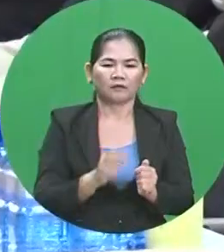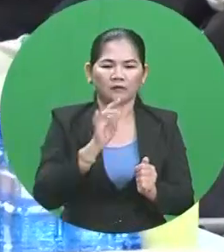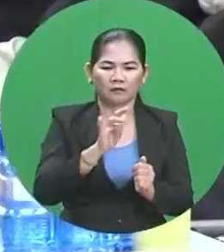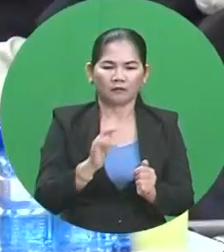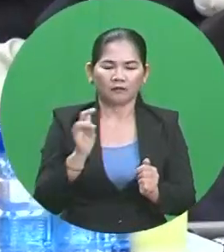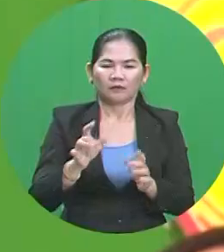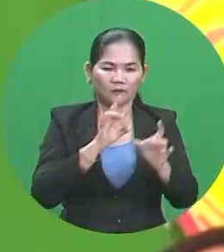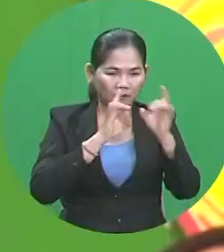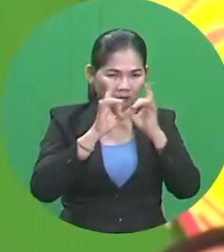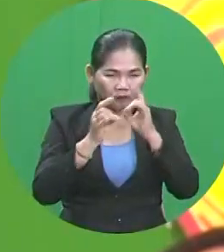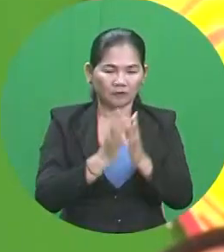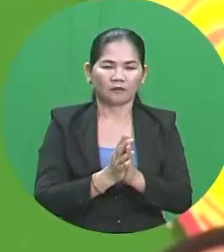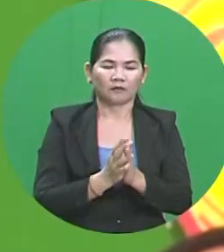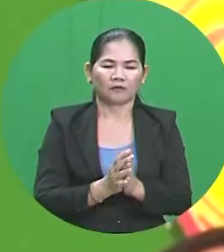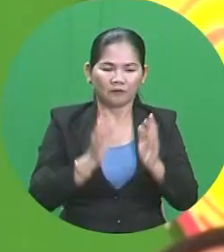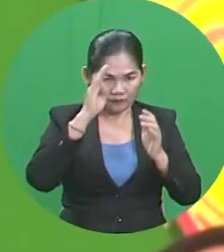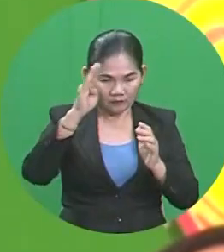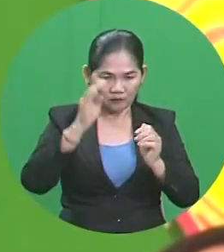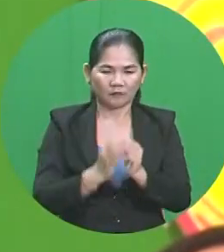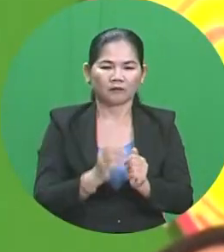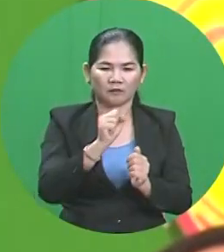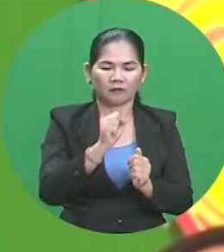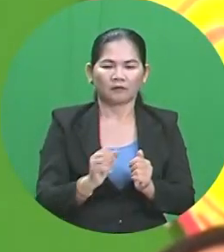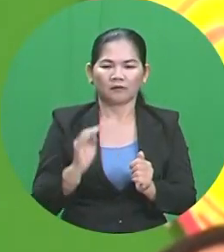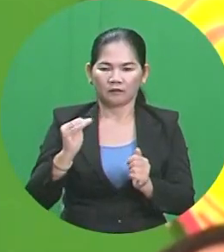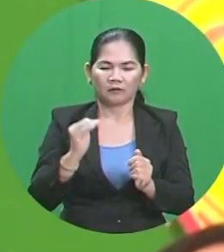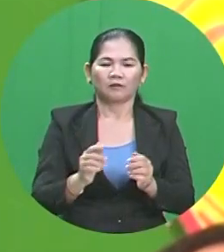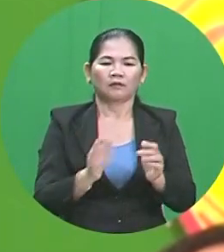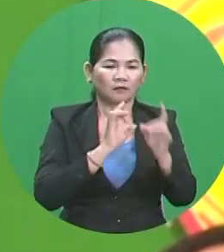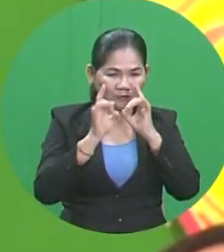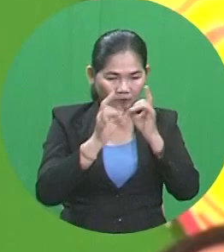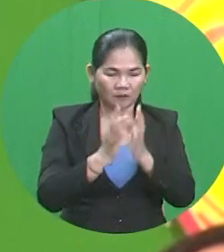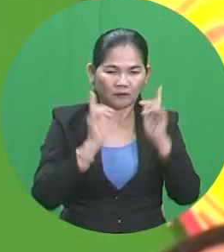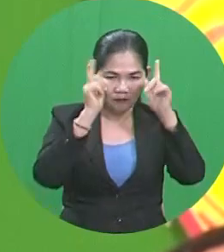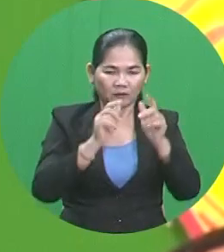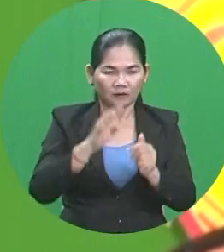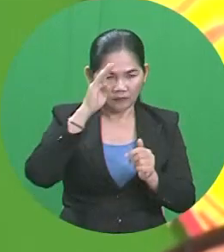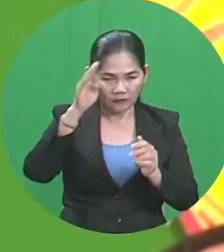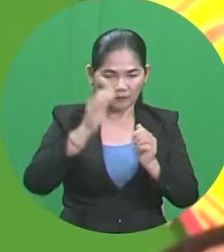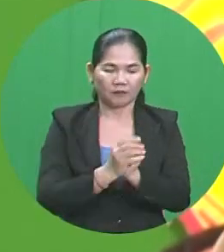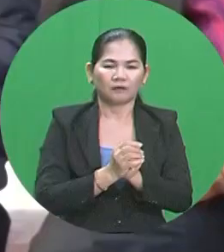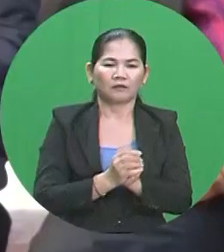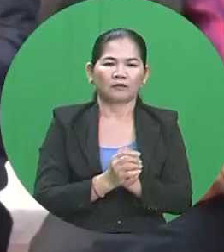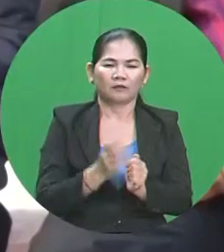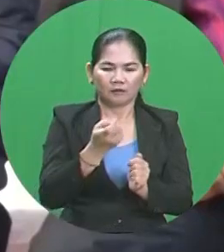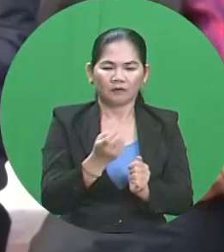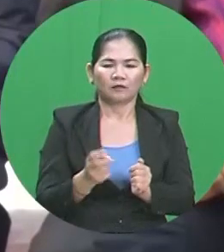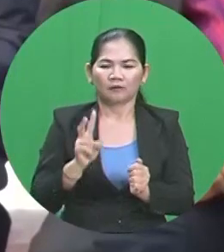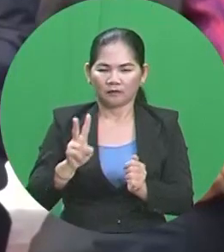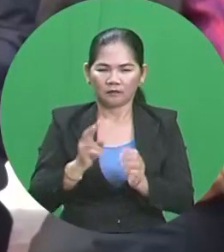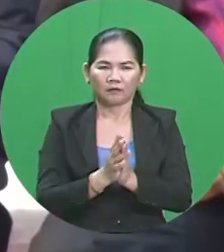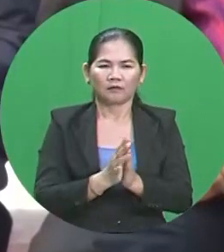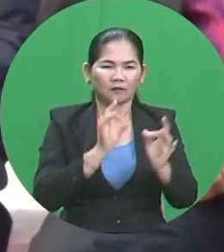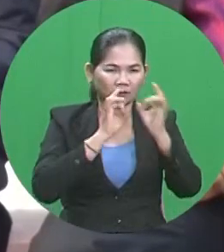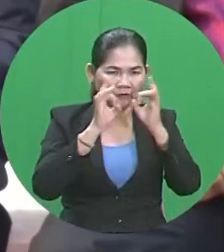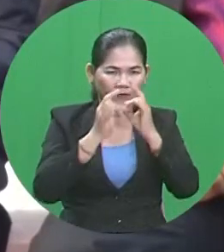តទីប្រឹក្សាឯកឧត្តមអ្នកឧត្តមសេនីយ៍សៅសុខាទីប្រឹក្សាឯកឧត្តមអ្នកឧត្តមសេនីយ៍គតិបណ្ឌិតហ៊ីងប៊ុនហៀងទីប្រឹ